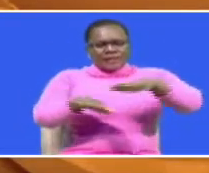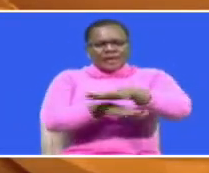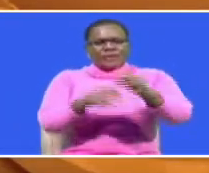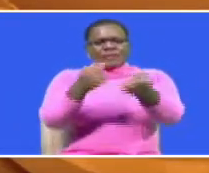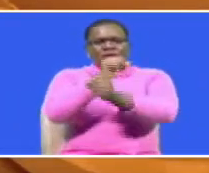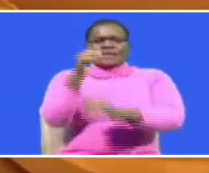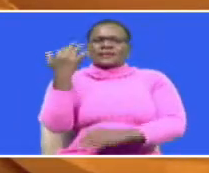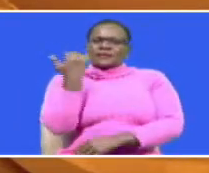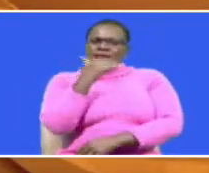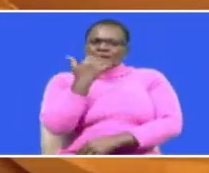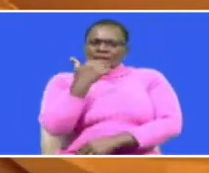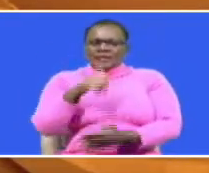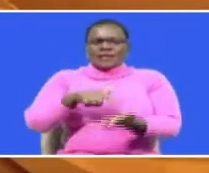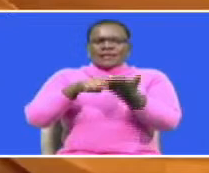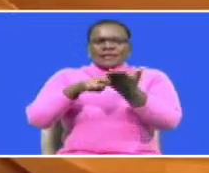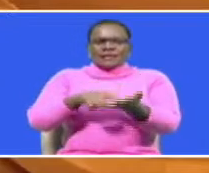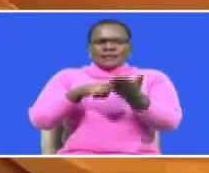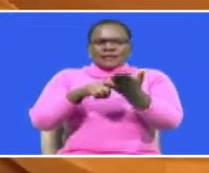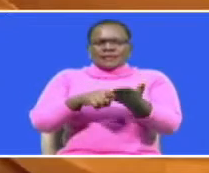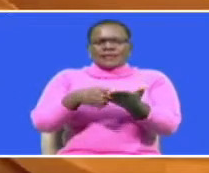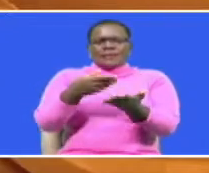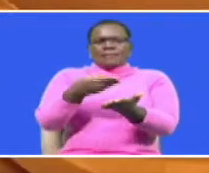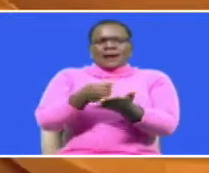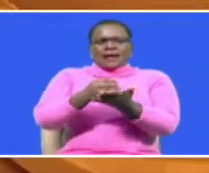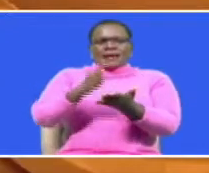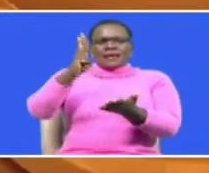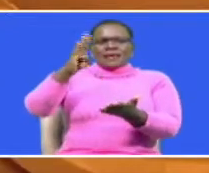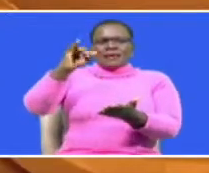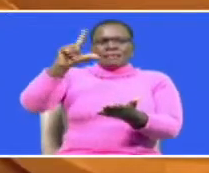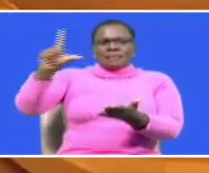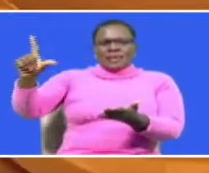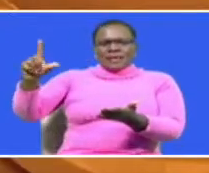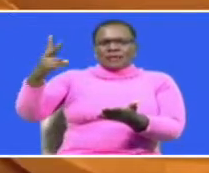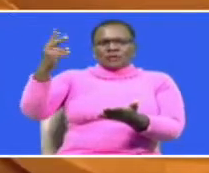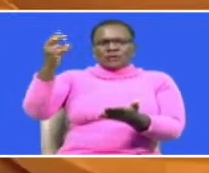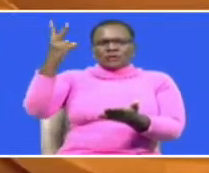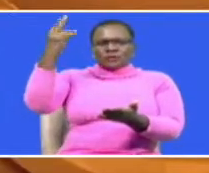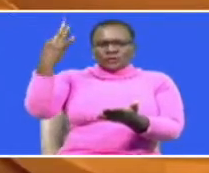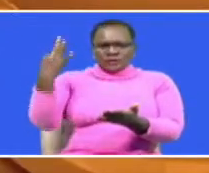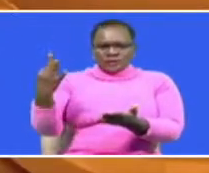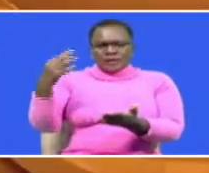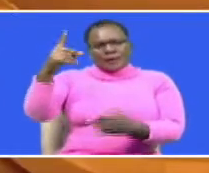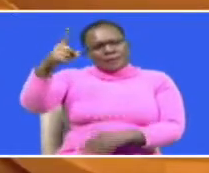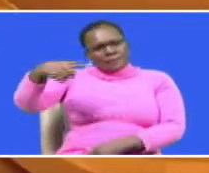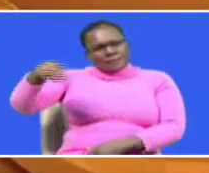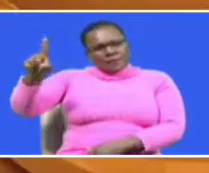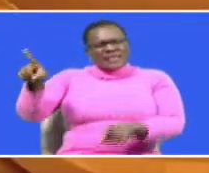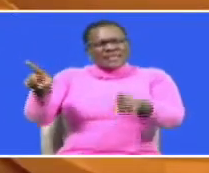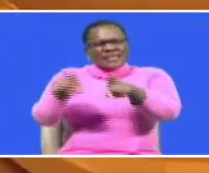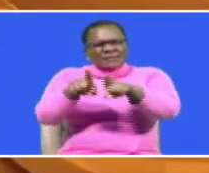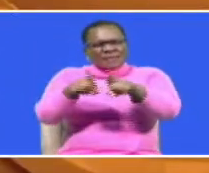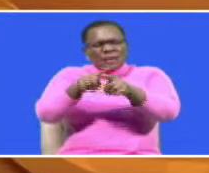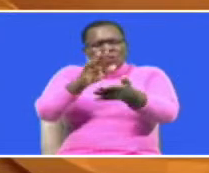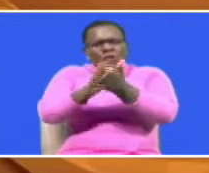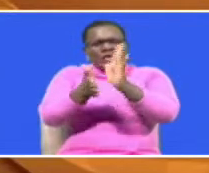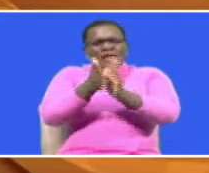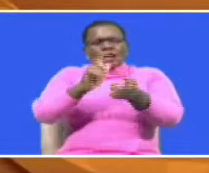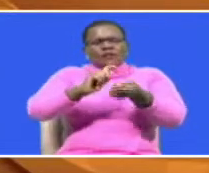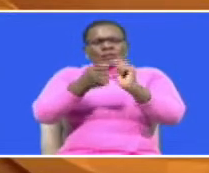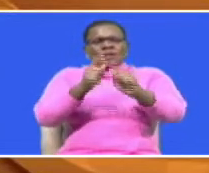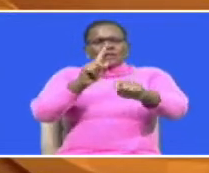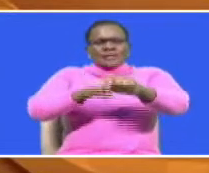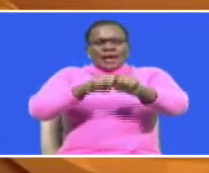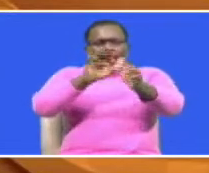Rigathi Gachagua amesisitiza kuwa mswada wa fedha mwaka 2023 unafaa kupitishwa jinsi ulivyo bungeni